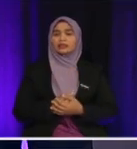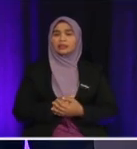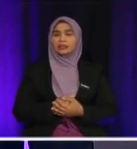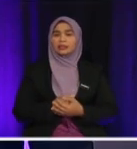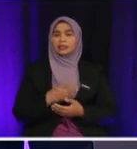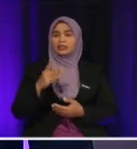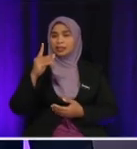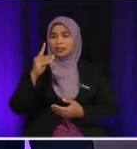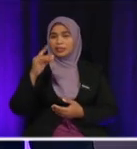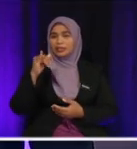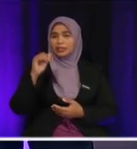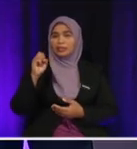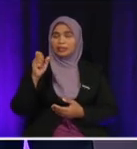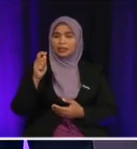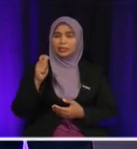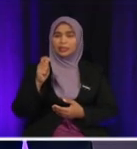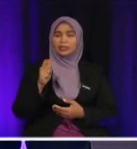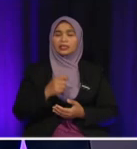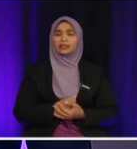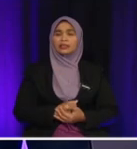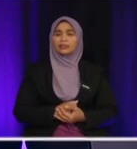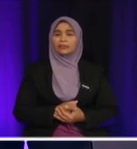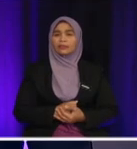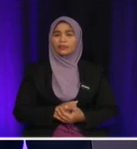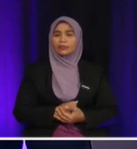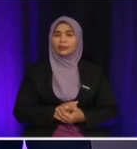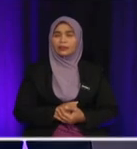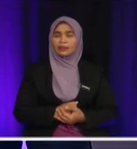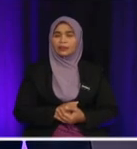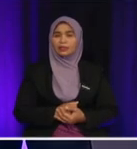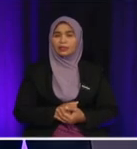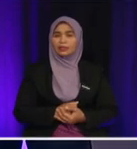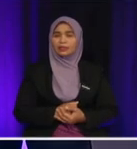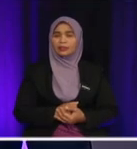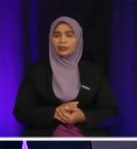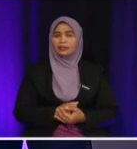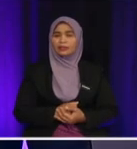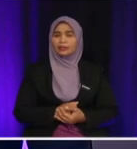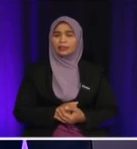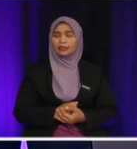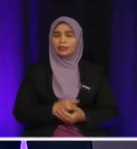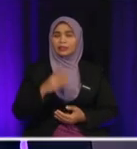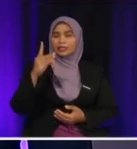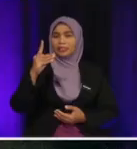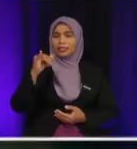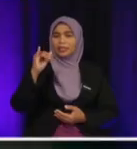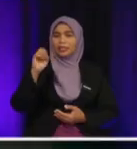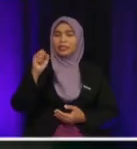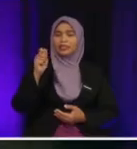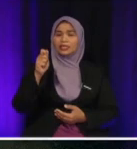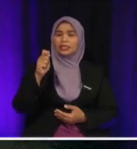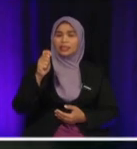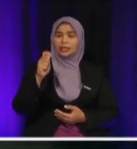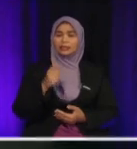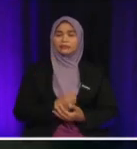ni, diat, ya. Murid-murid pernah dengar tak istilah diat ni? Iman pernah dengar tak diat? Diat tak pernah, duit pernah, Ustaz. Dekat-dekat tu. Ya, murid-murid cuba